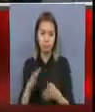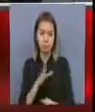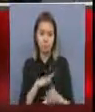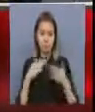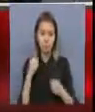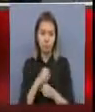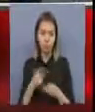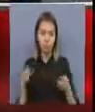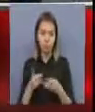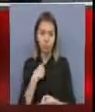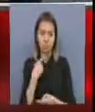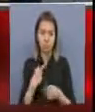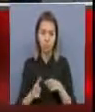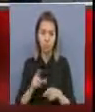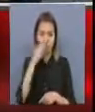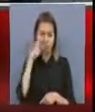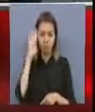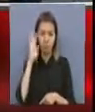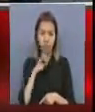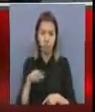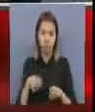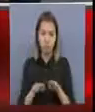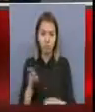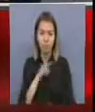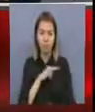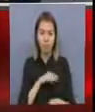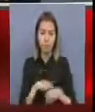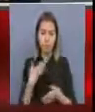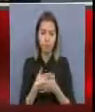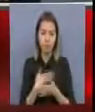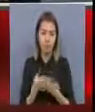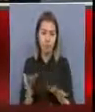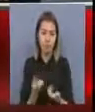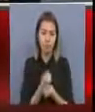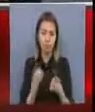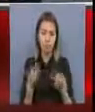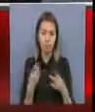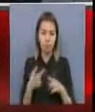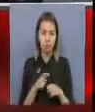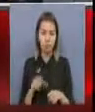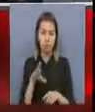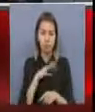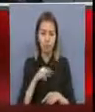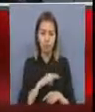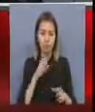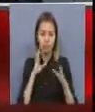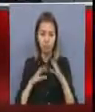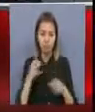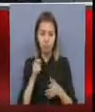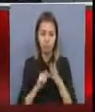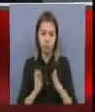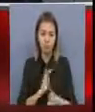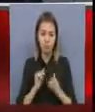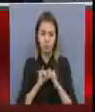көбейту қажеттігі айтылады. Ақмола облысы бойынша бұл бағытта жұмыстар белсенді қолға алынды. Мәселен, нәтижелері жұмыспен қамту және